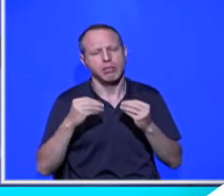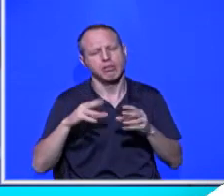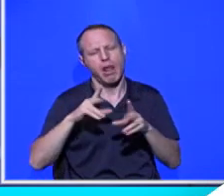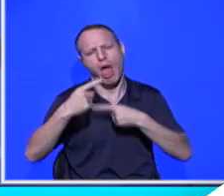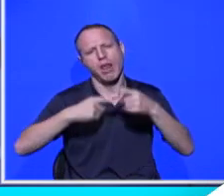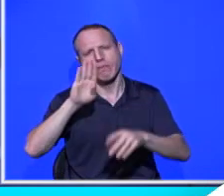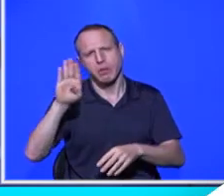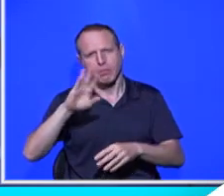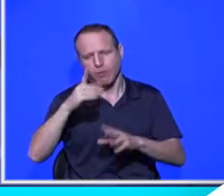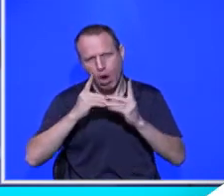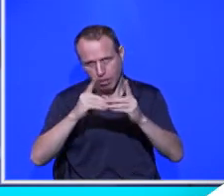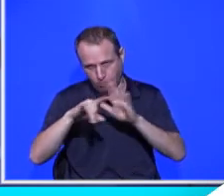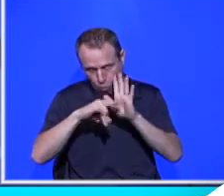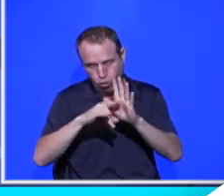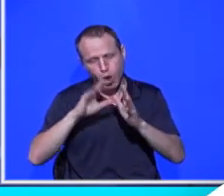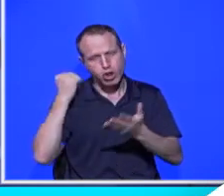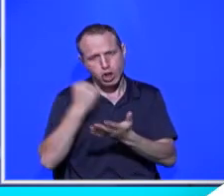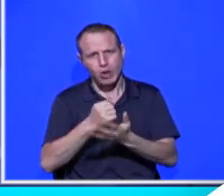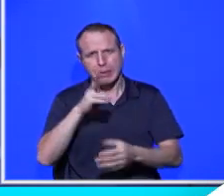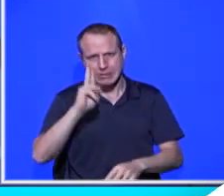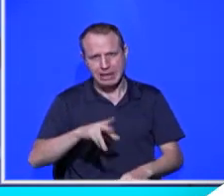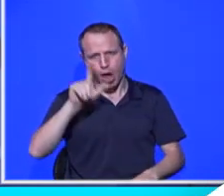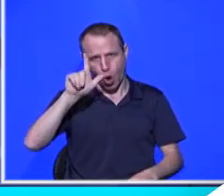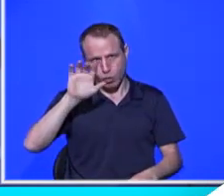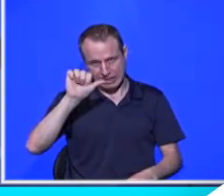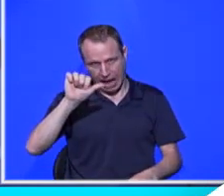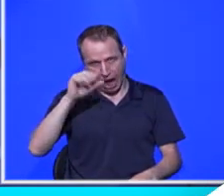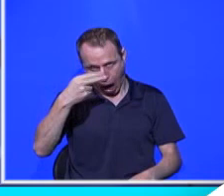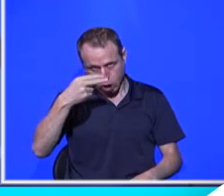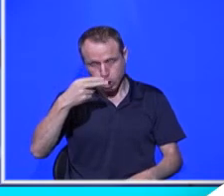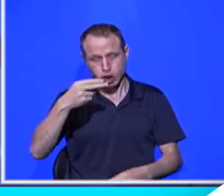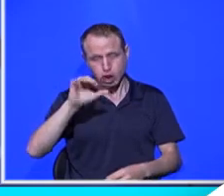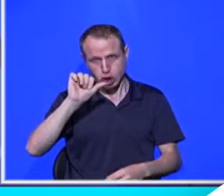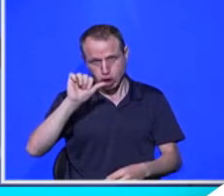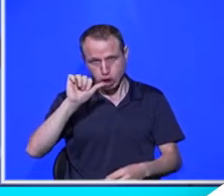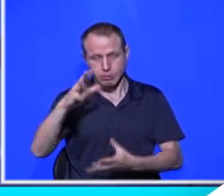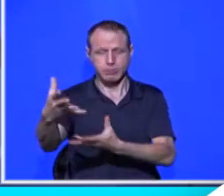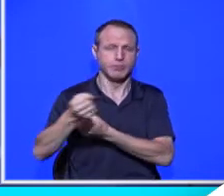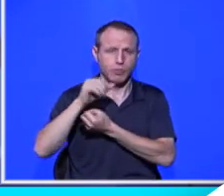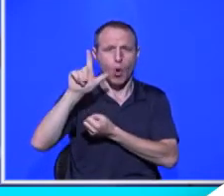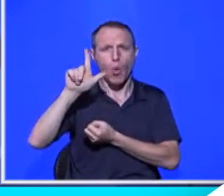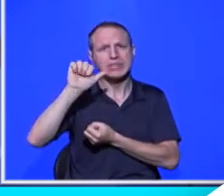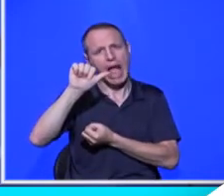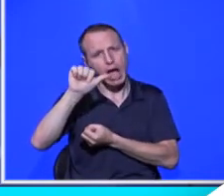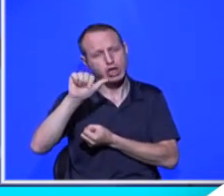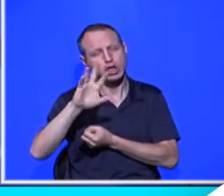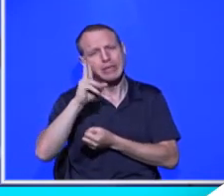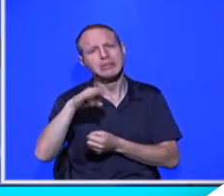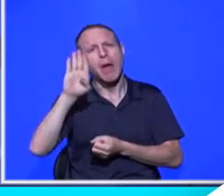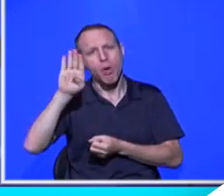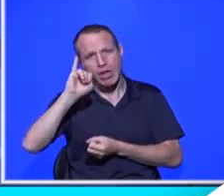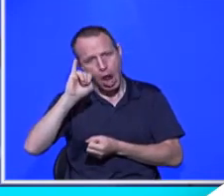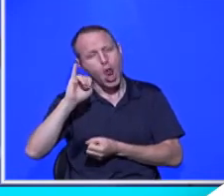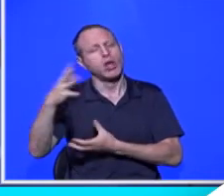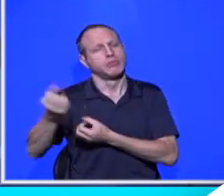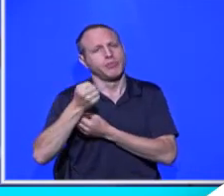לכך. ואם צריך בשביל זה את לוסי אריש, לוקחים את לוסי אריש. ואם צריך בשביל זה את בוגי אלון, לוקחים את בוגי אלון. ואם צריך את בנט